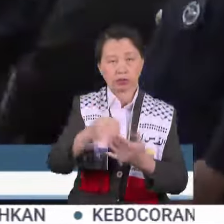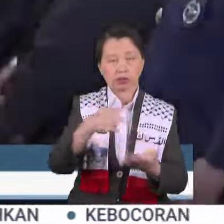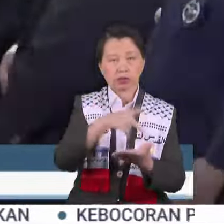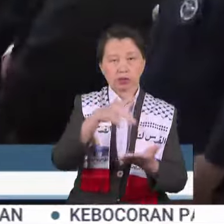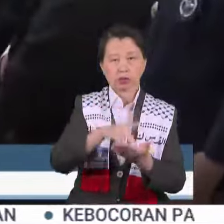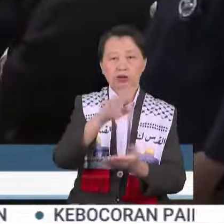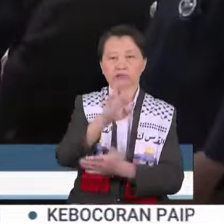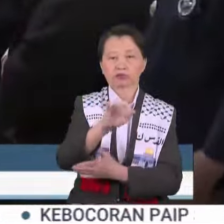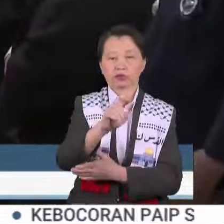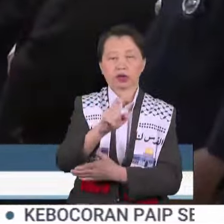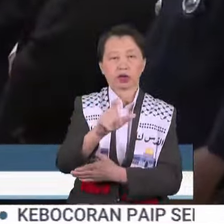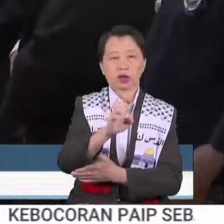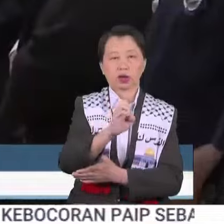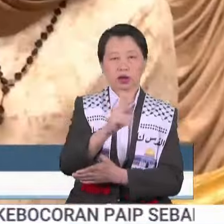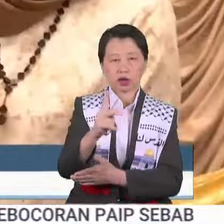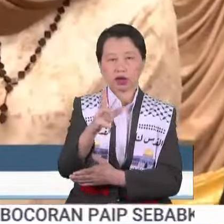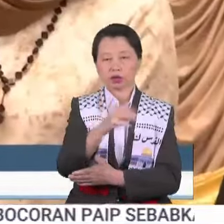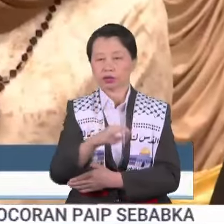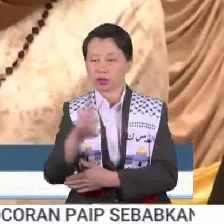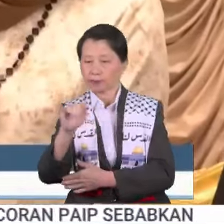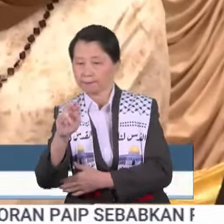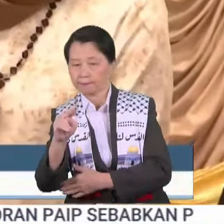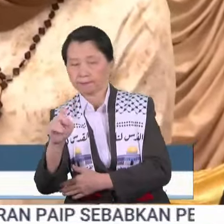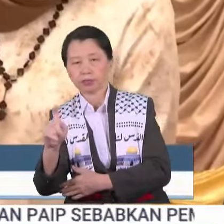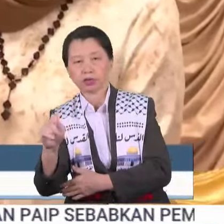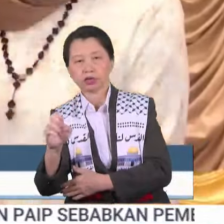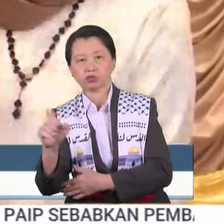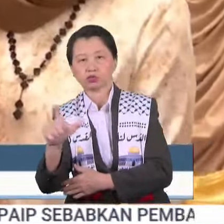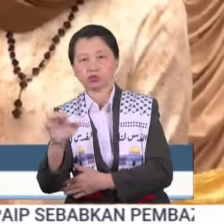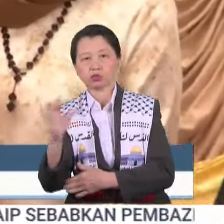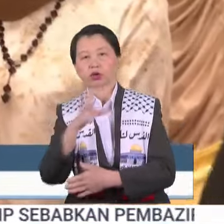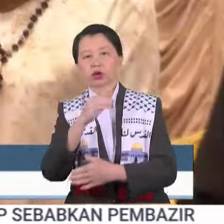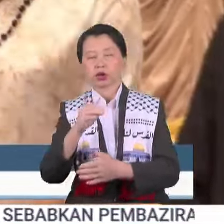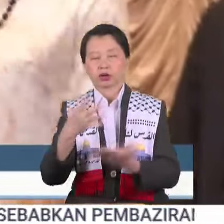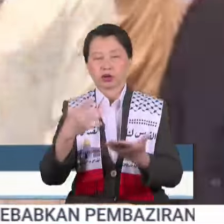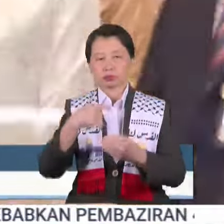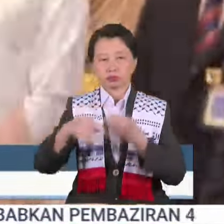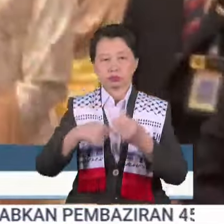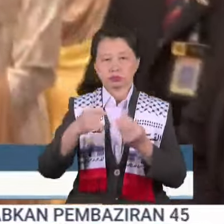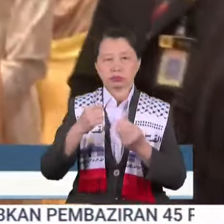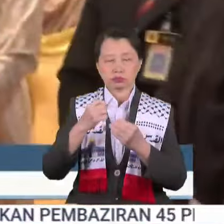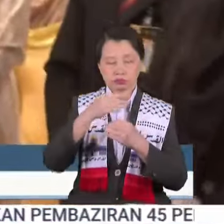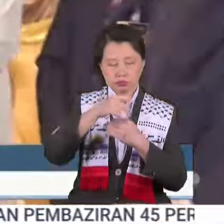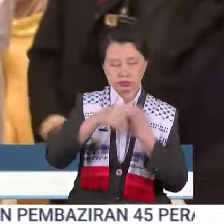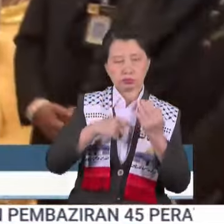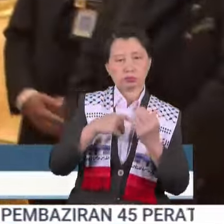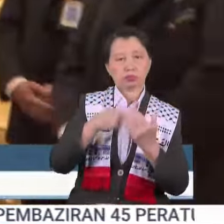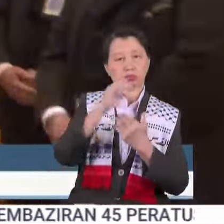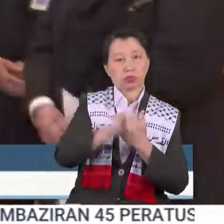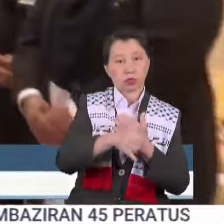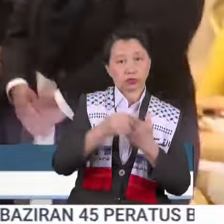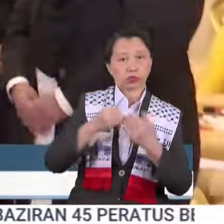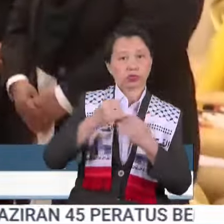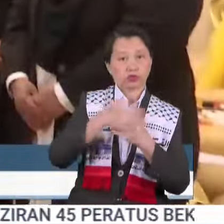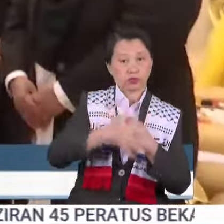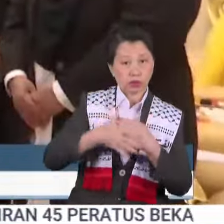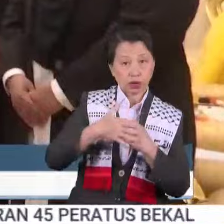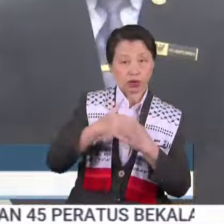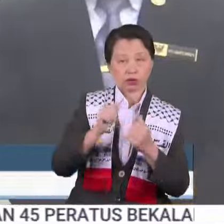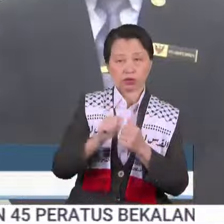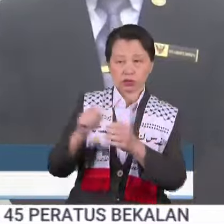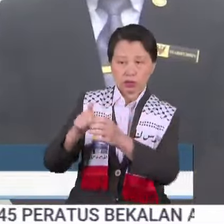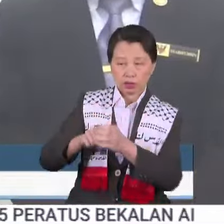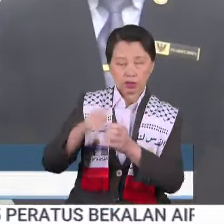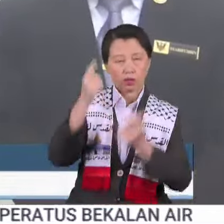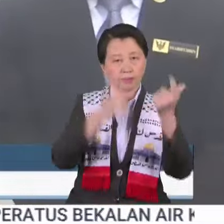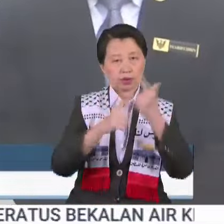dan Bintilu selain Pusat Astronomi Borneo yang bakal menjadi pusat penyelidikan dan pendidikan serta tarikan astro